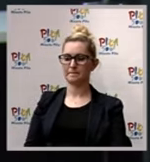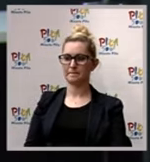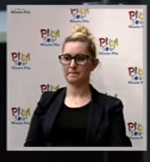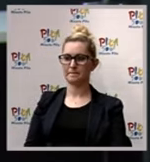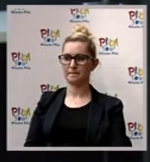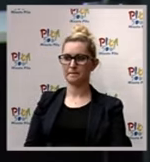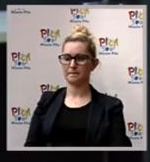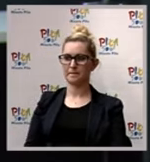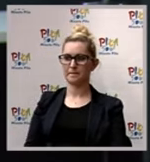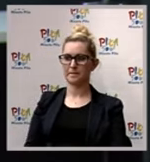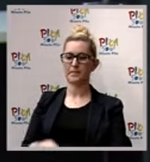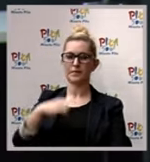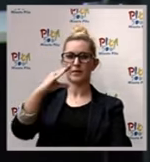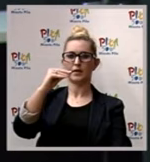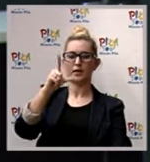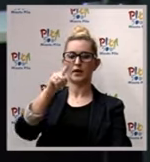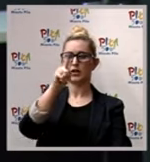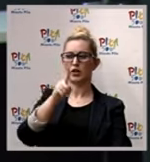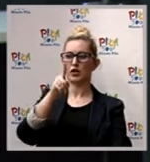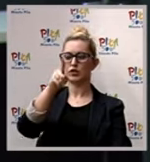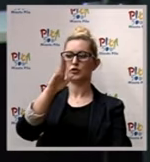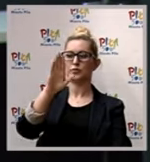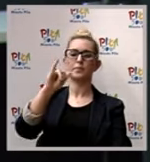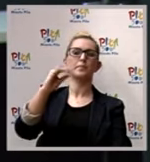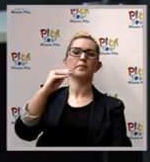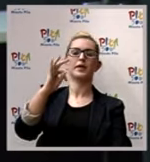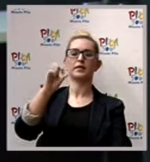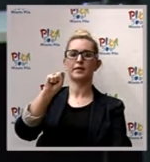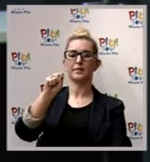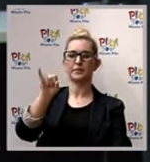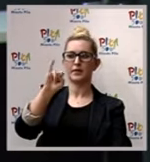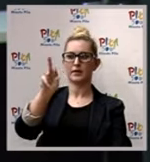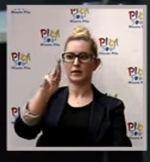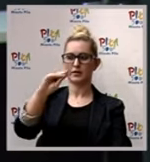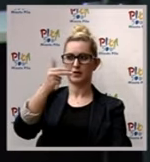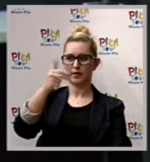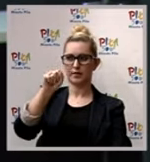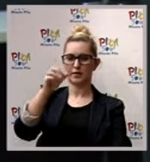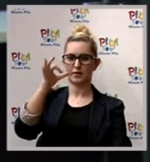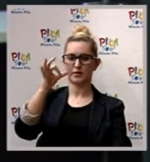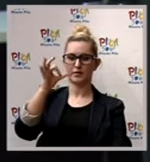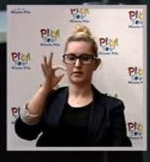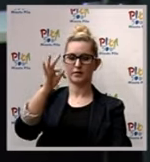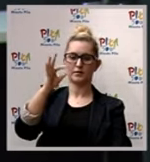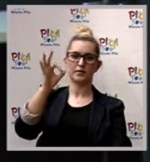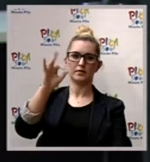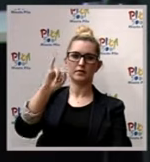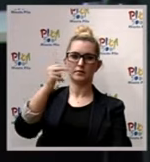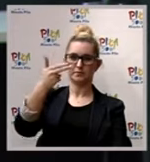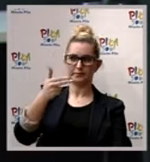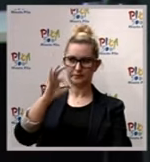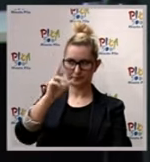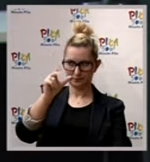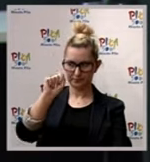Pile. Elżbieta Irena Stoińska. Komisja skrutacyjna stwierdza, że kandydatka Elżbieta Irena